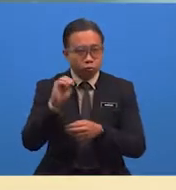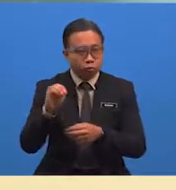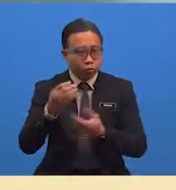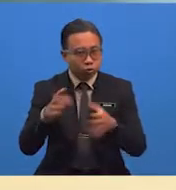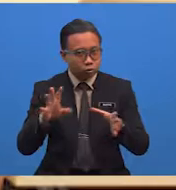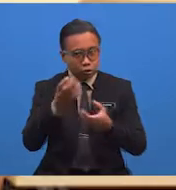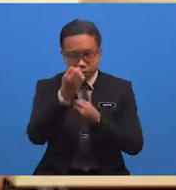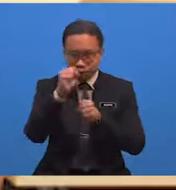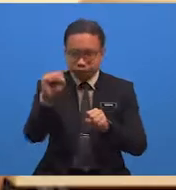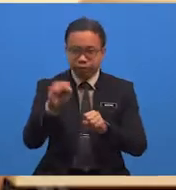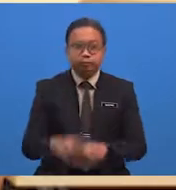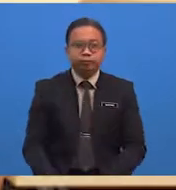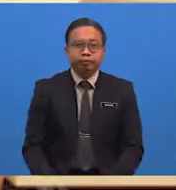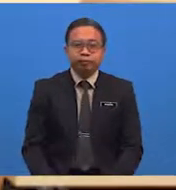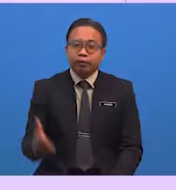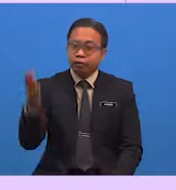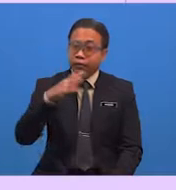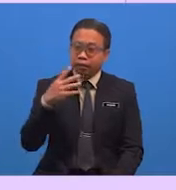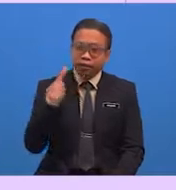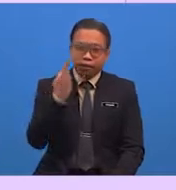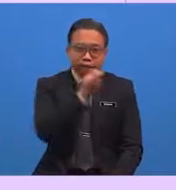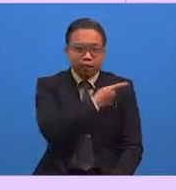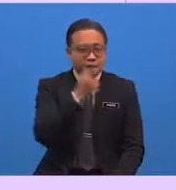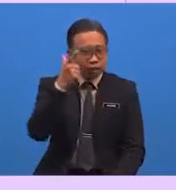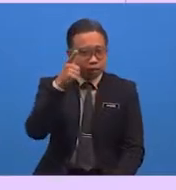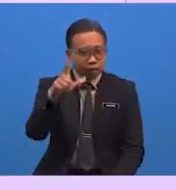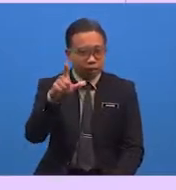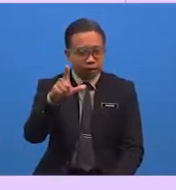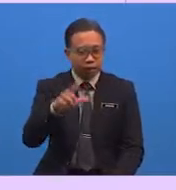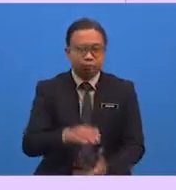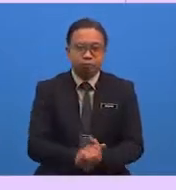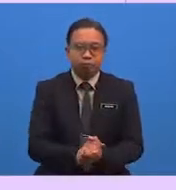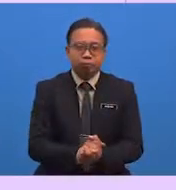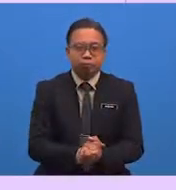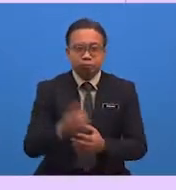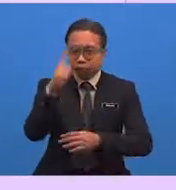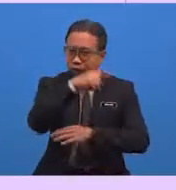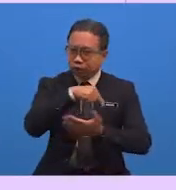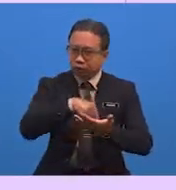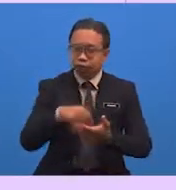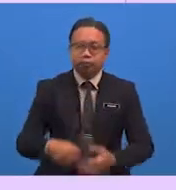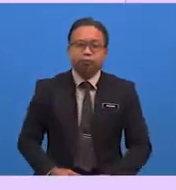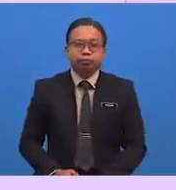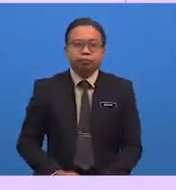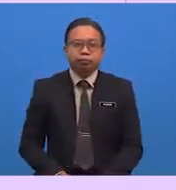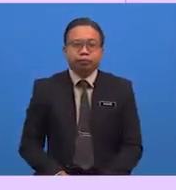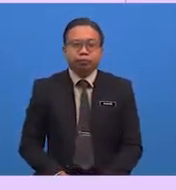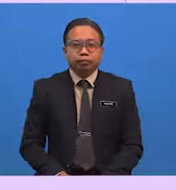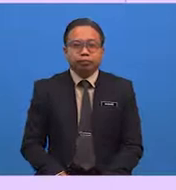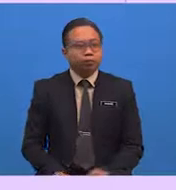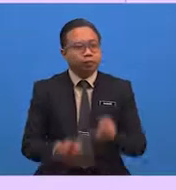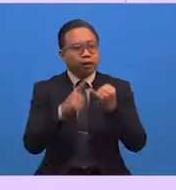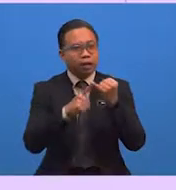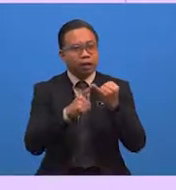bersedia? Mari kita lihat standard pembelajaran pada hari ini. Di